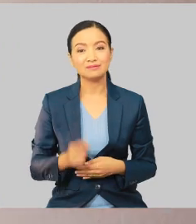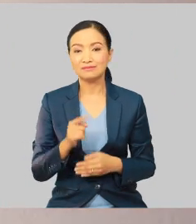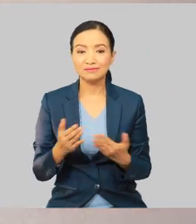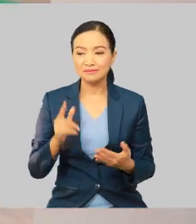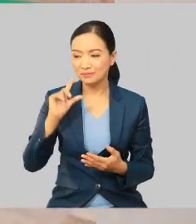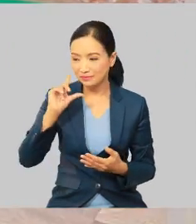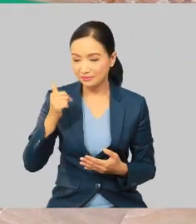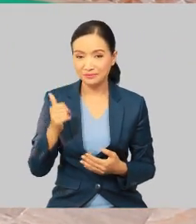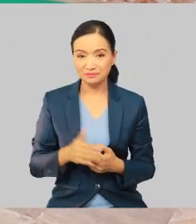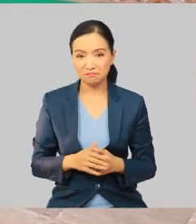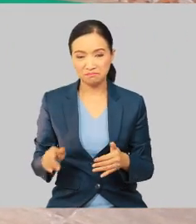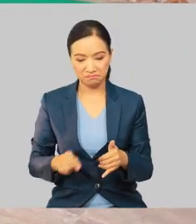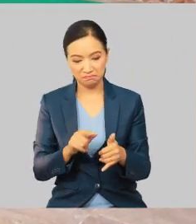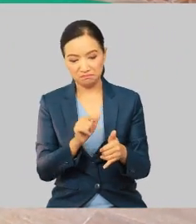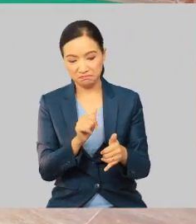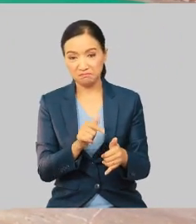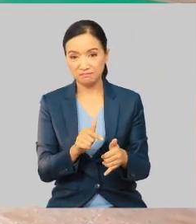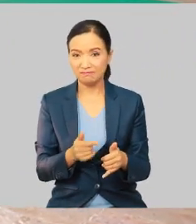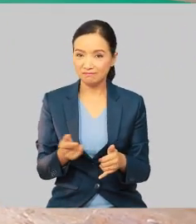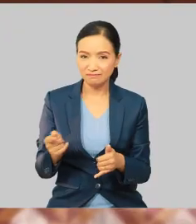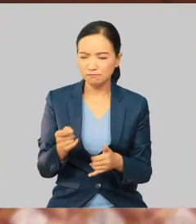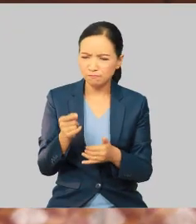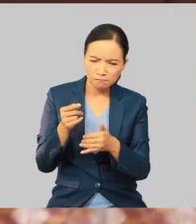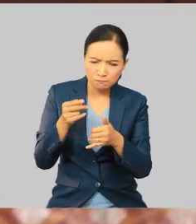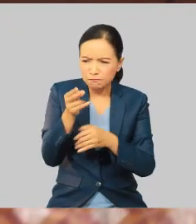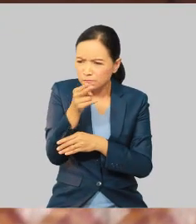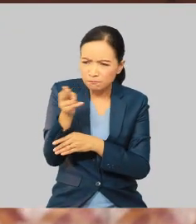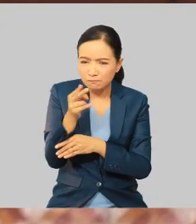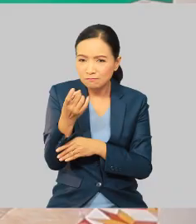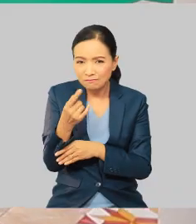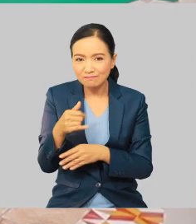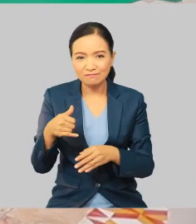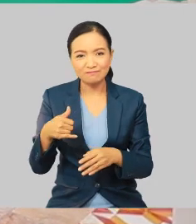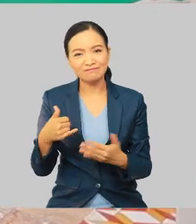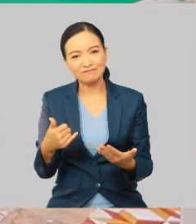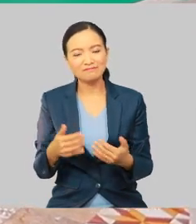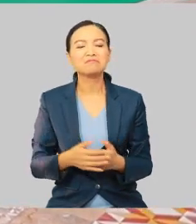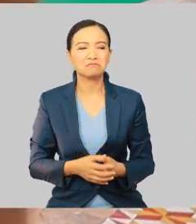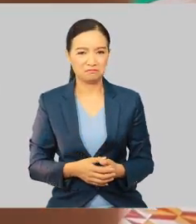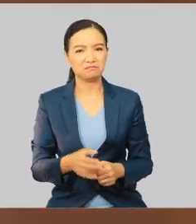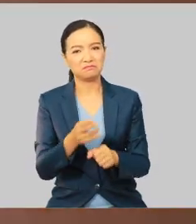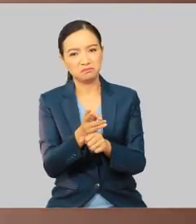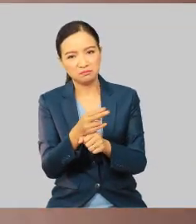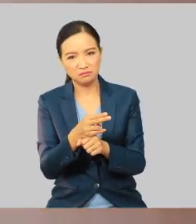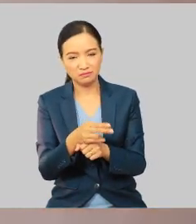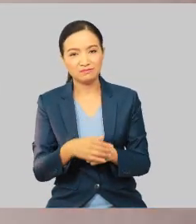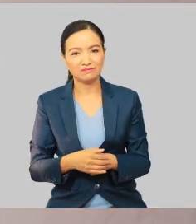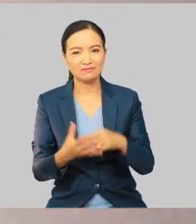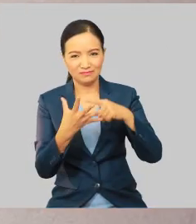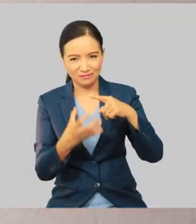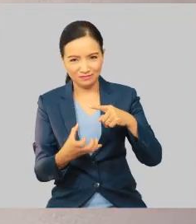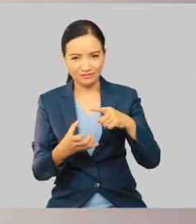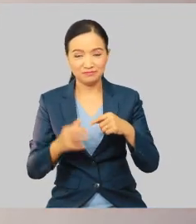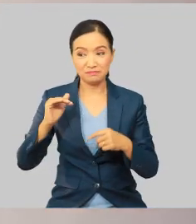เป็นยังไงบ้างครับคุณแม่ครับวันนี้โปรดิวเซอร์เขาให้คุณแม่บันทึกหรือว่าถ่ายอะไรบ้างครับ ถ่ายวิดีโอองุ่นกับพี่โจโจ้หน่อยนะ